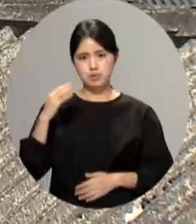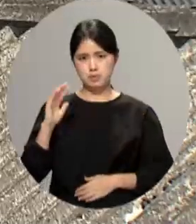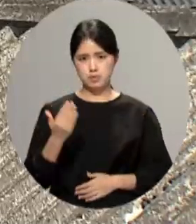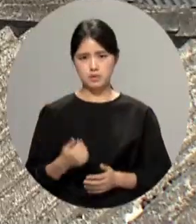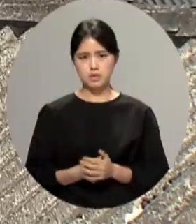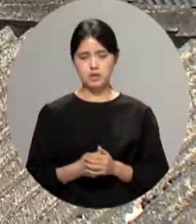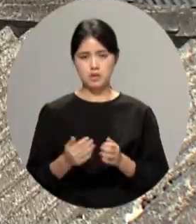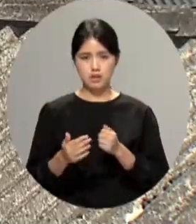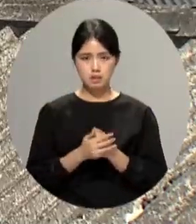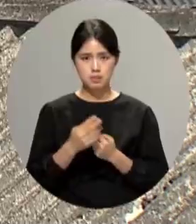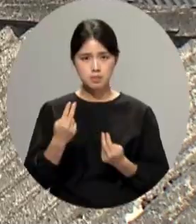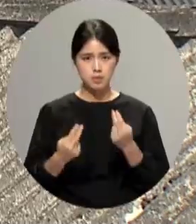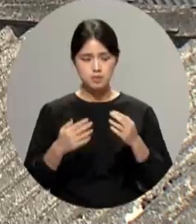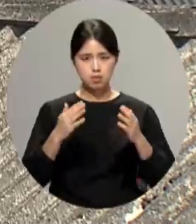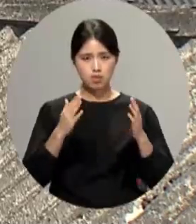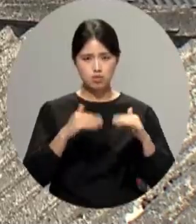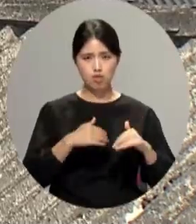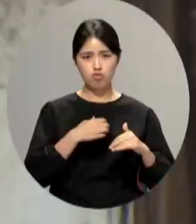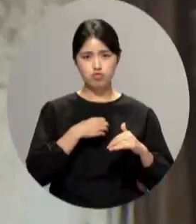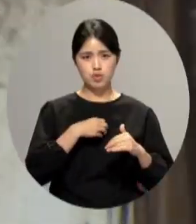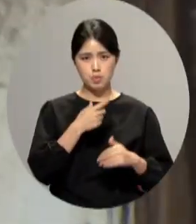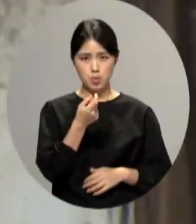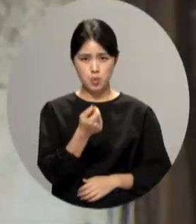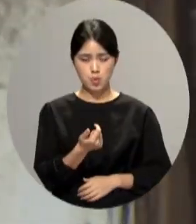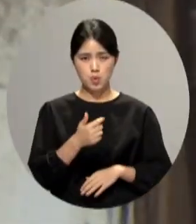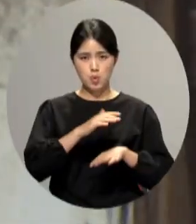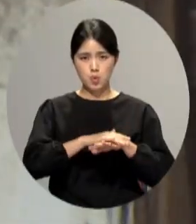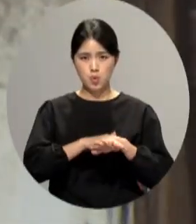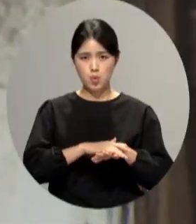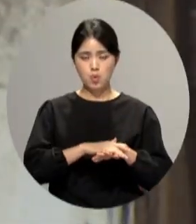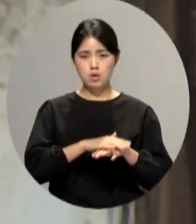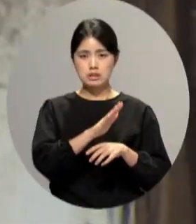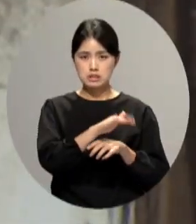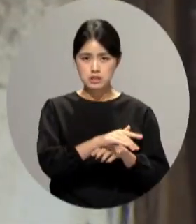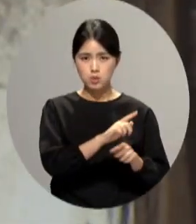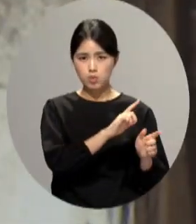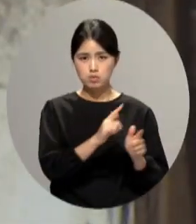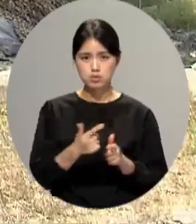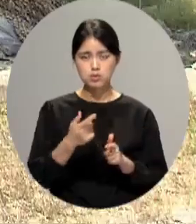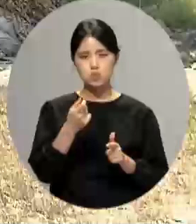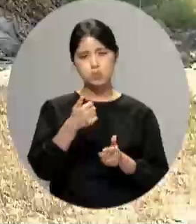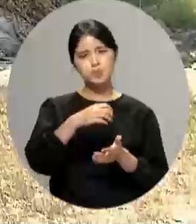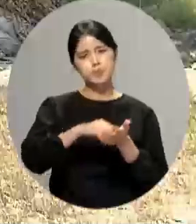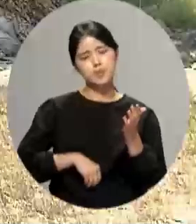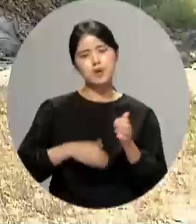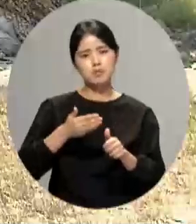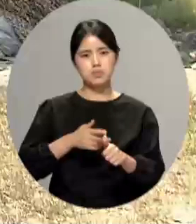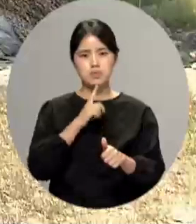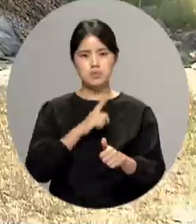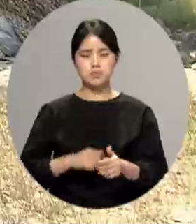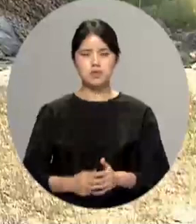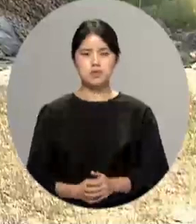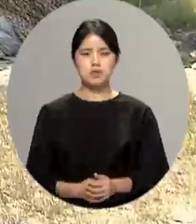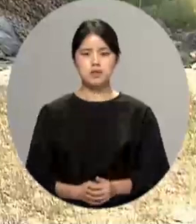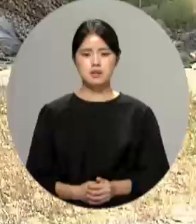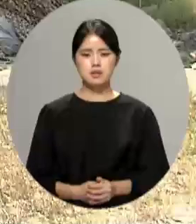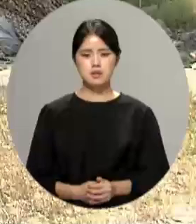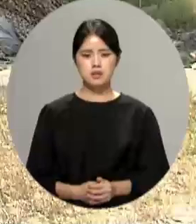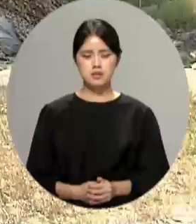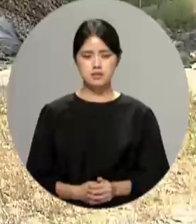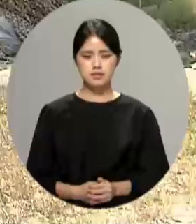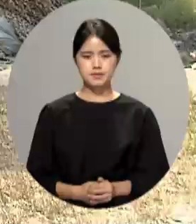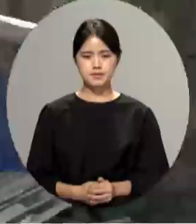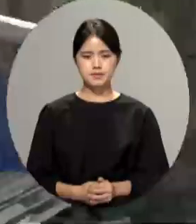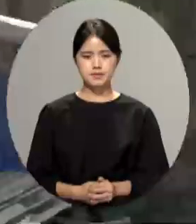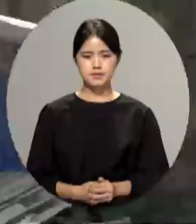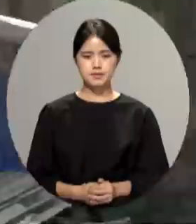때문에 비교적 철거 위험이 적은 농어촌 빈집의 경우에는 예외를 두어야 한다는 주장도 나오고 있습니다. 시골